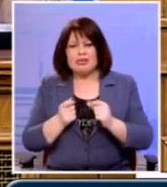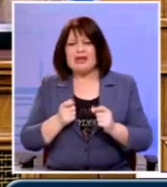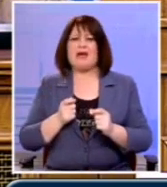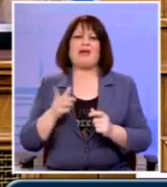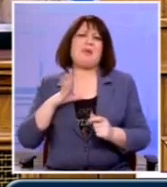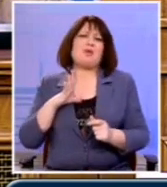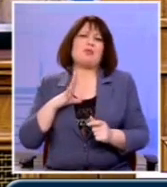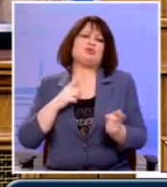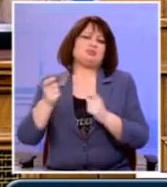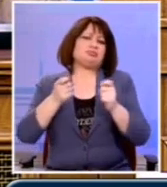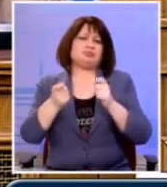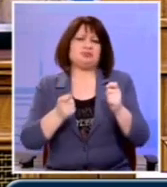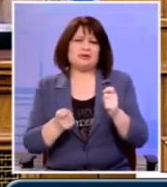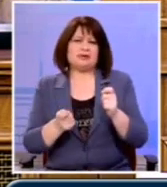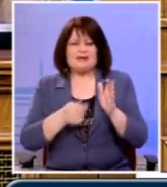Ιάπωνες πολίτες.